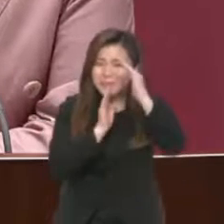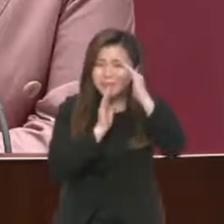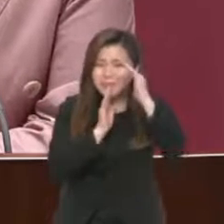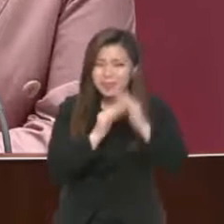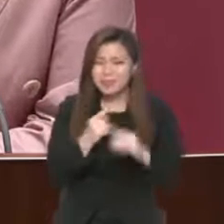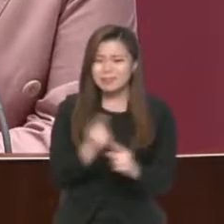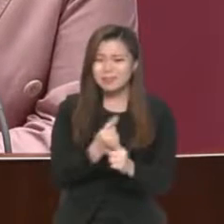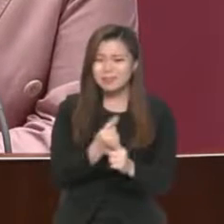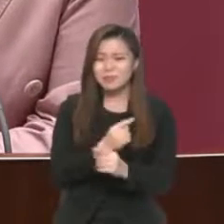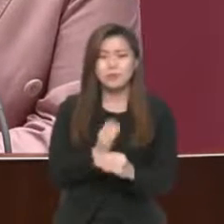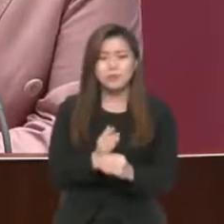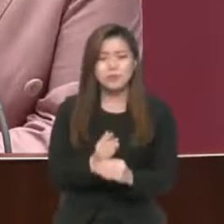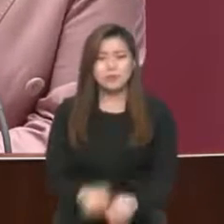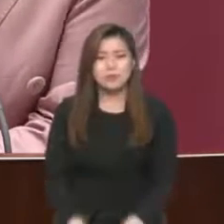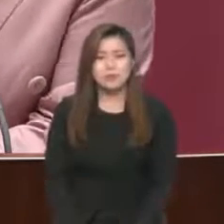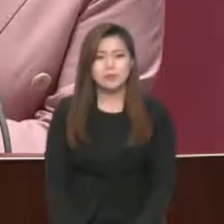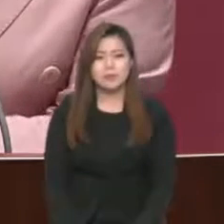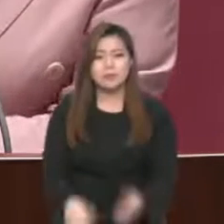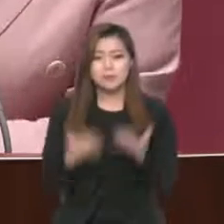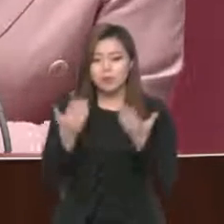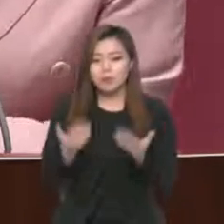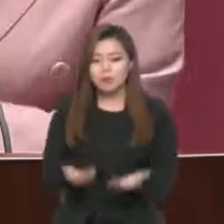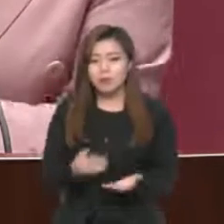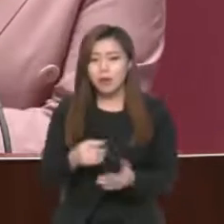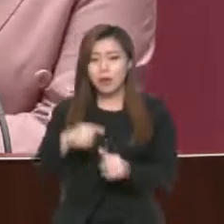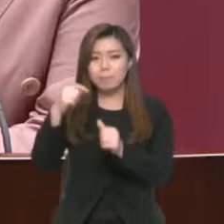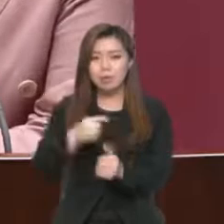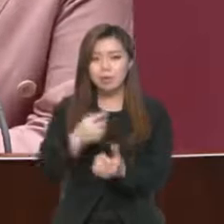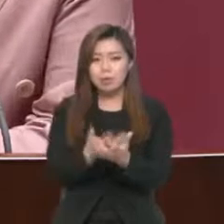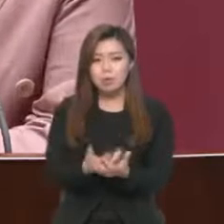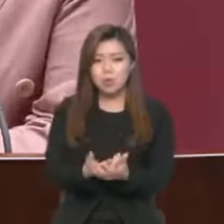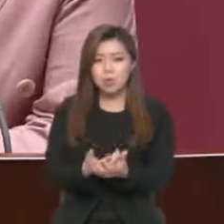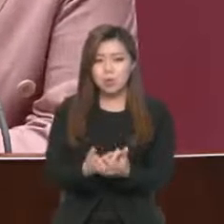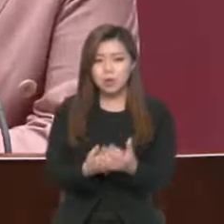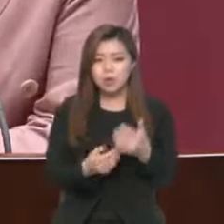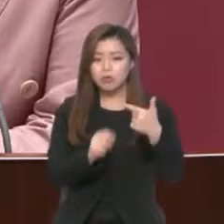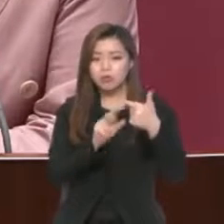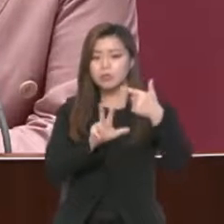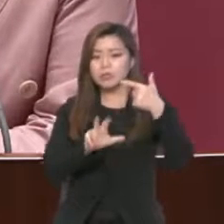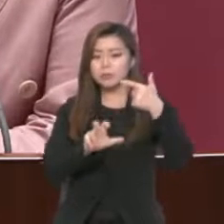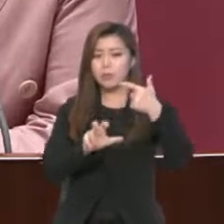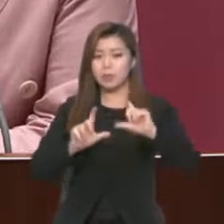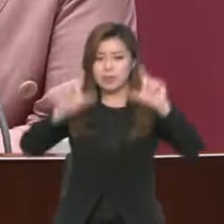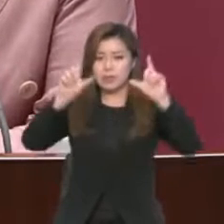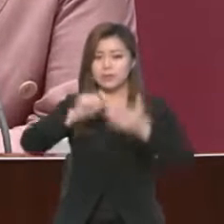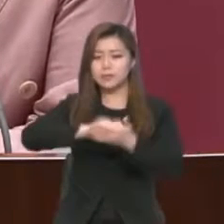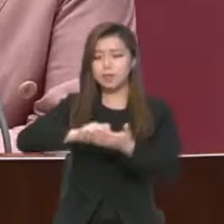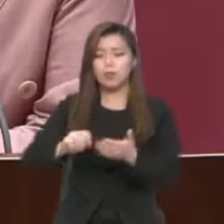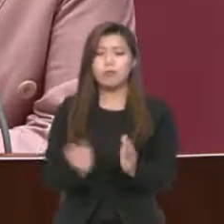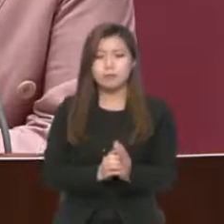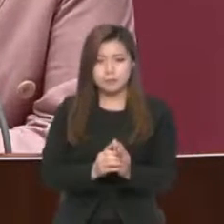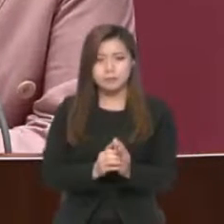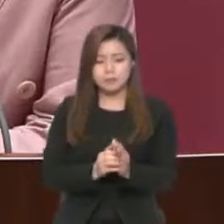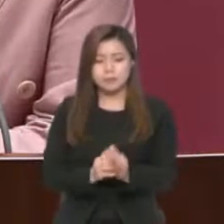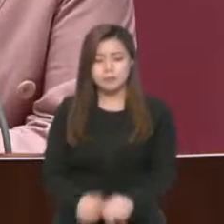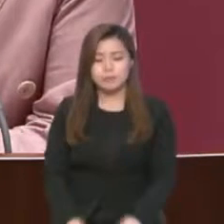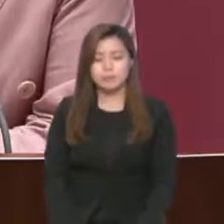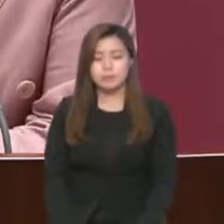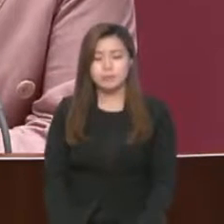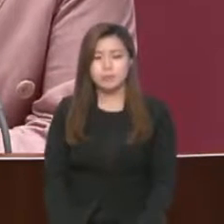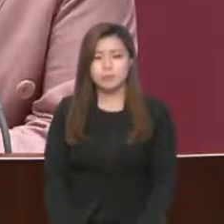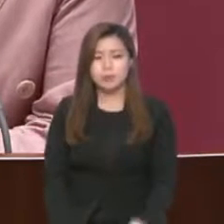치료 중인데. 아드님 휴가 명령서는 6월 25일에 작성이 됐다고 합니다. 그러면